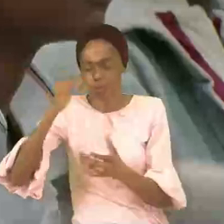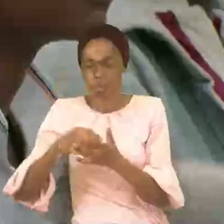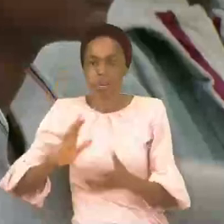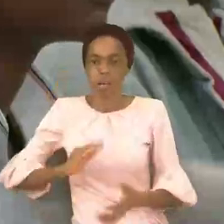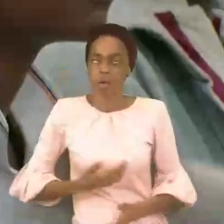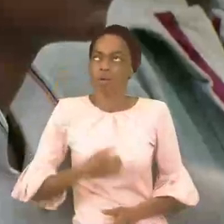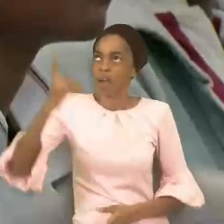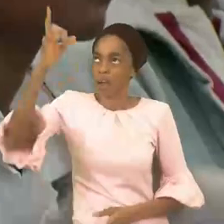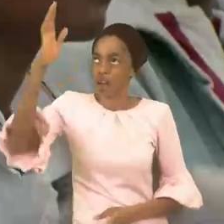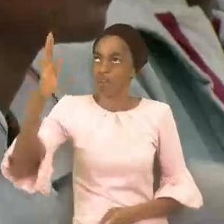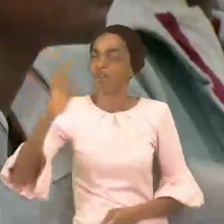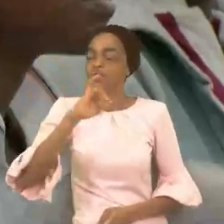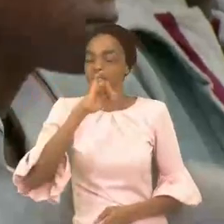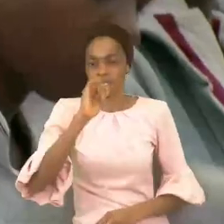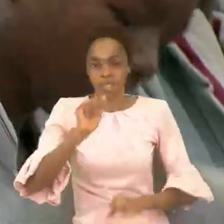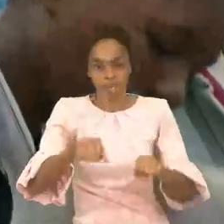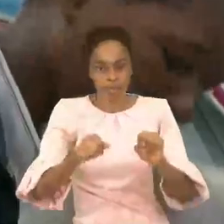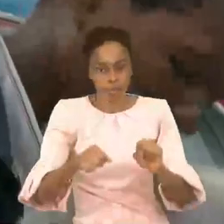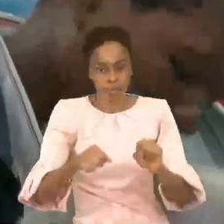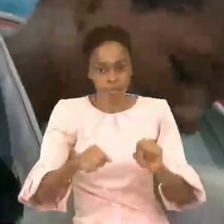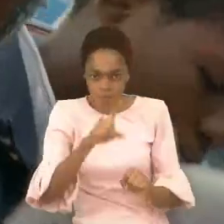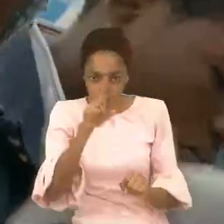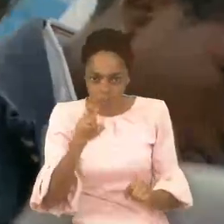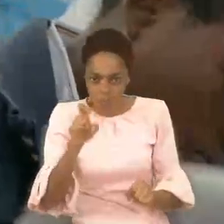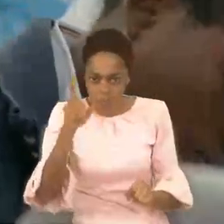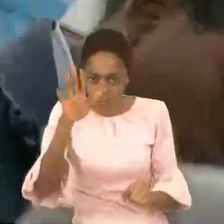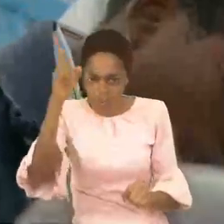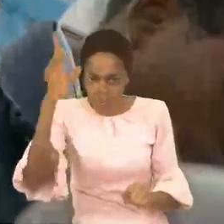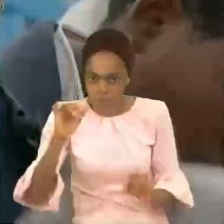notre Dieu est capable. Est-ce que ton Dieu est capable?